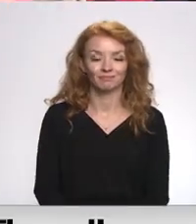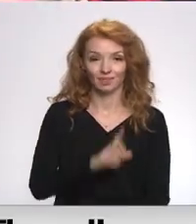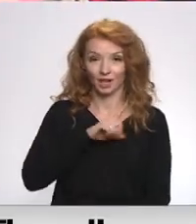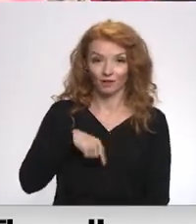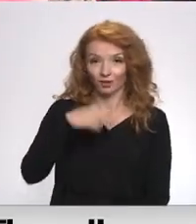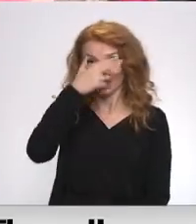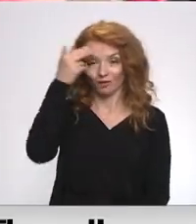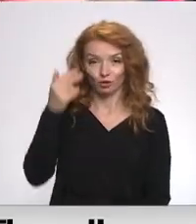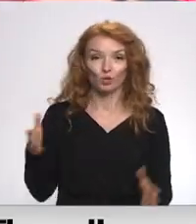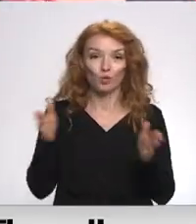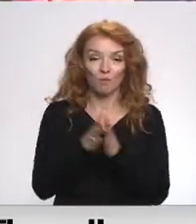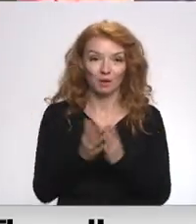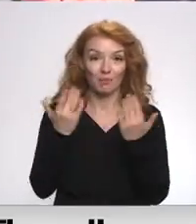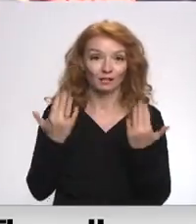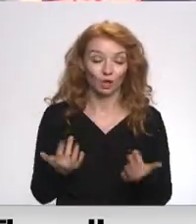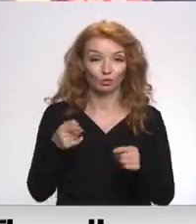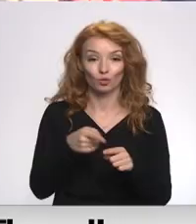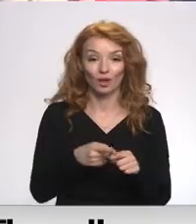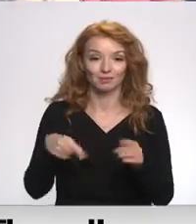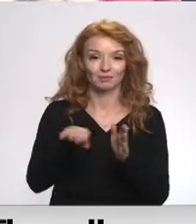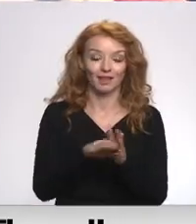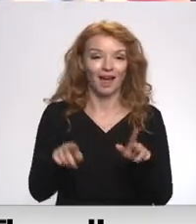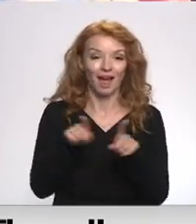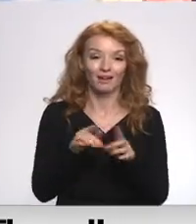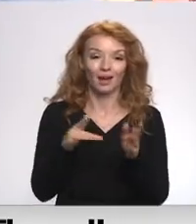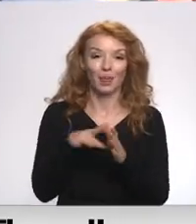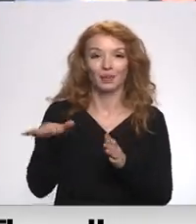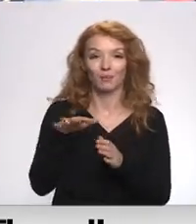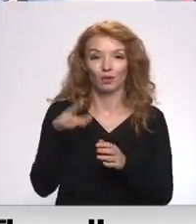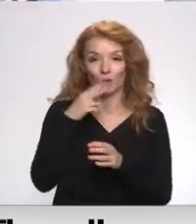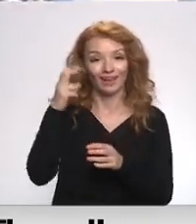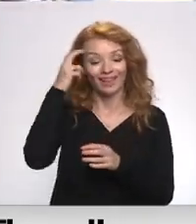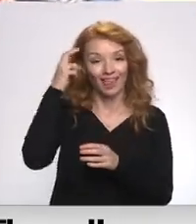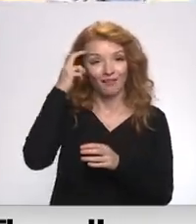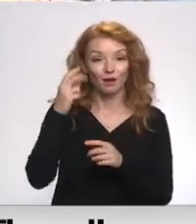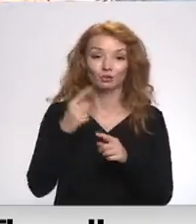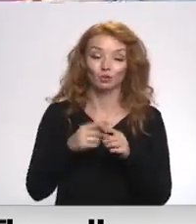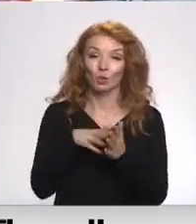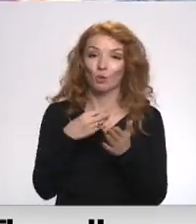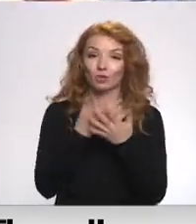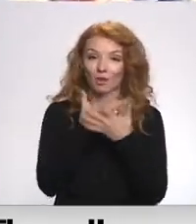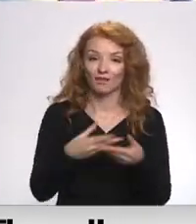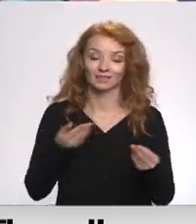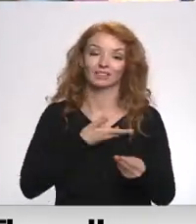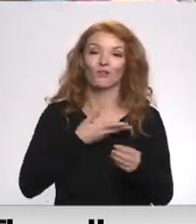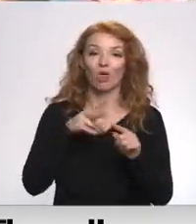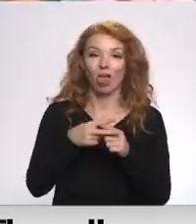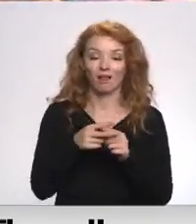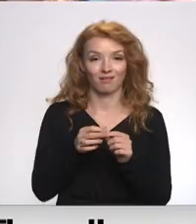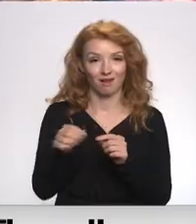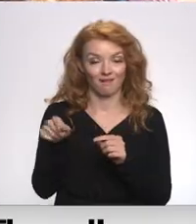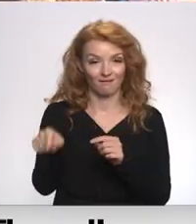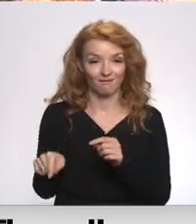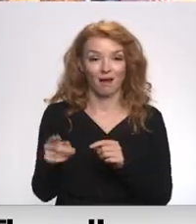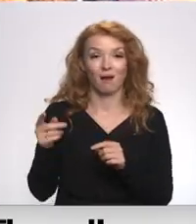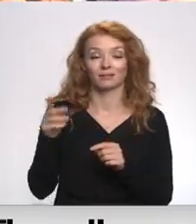Latviešu un lietuviešu kopīgajā pasākumā šoreiz piedalās arī kāda ģimene no Kīvas, kura jau kopš pavasara dzīvo Jelgavā. Lāris kopā